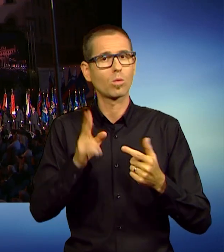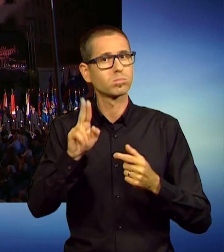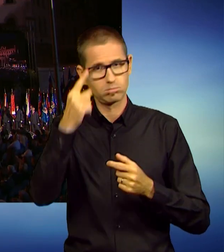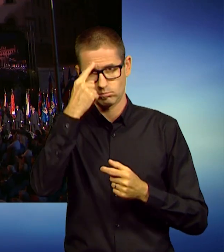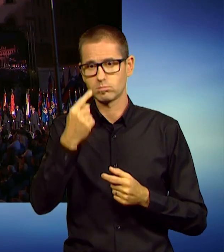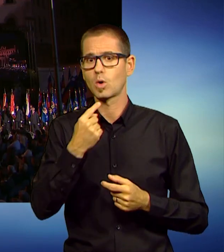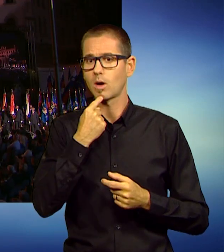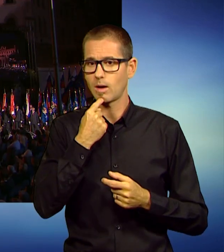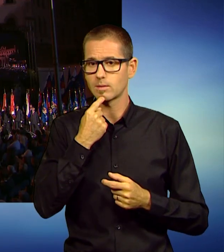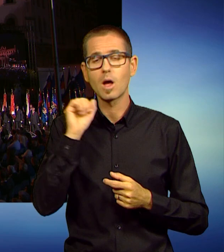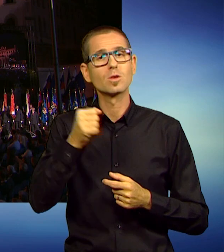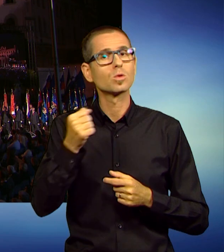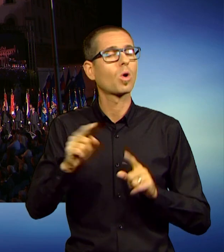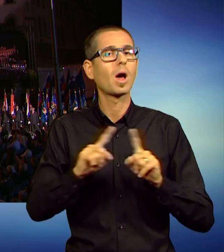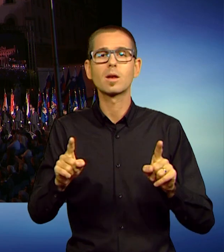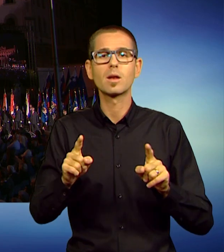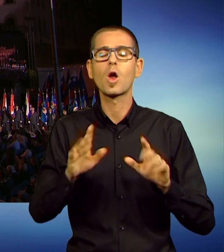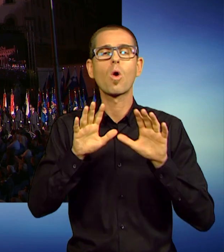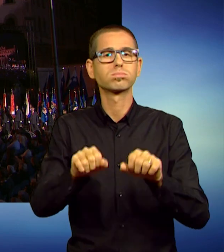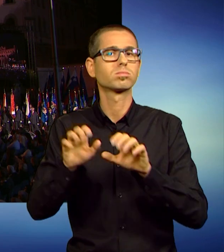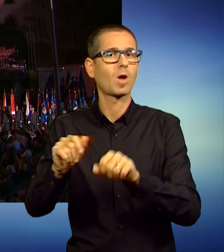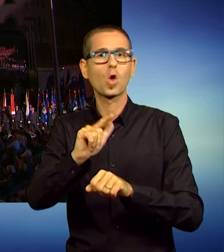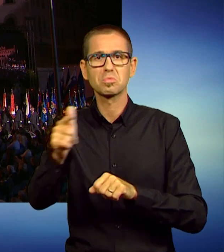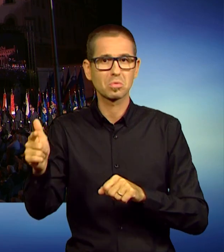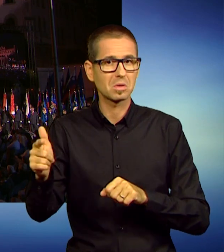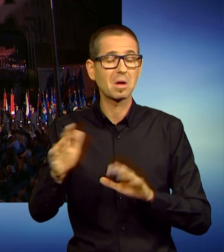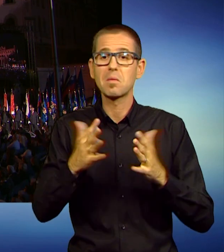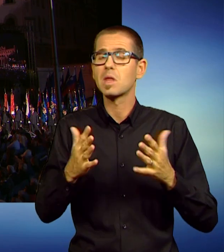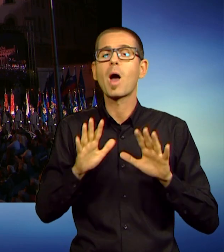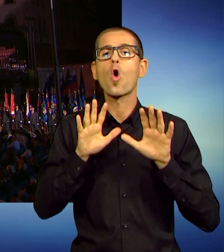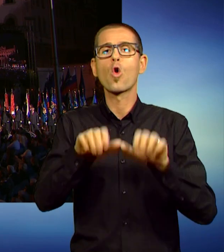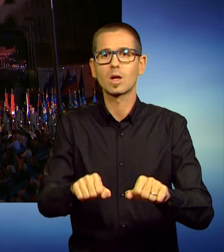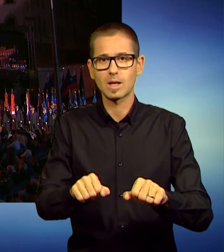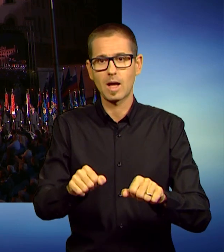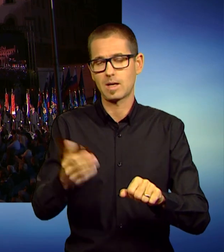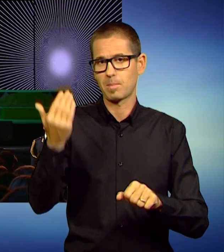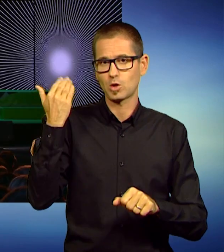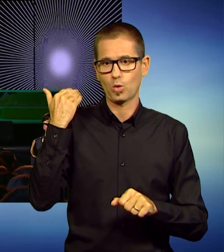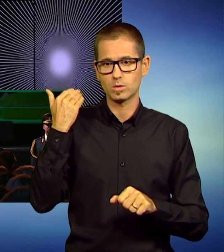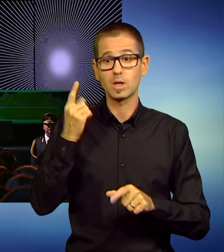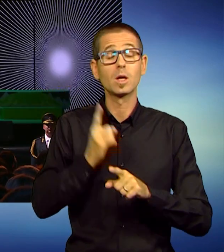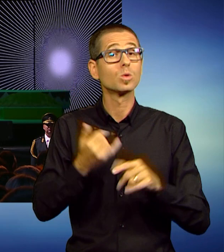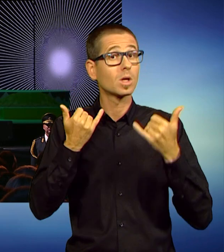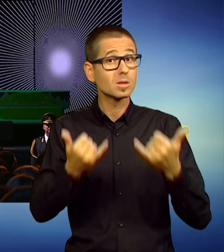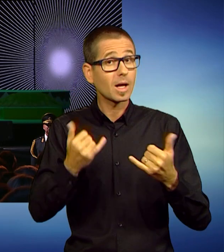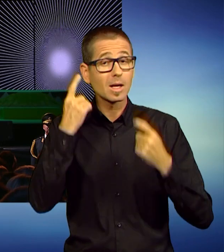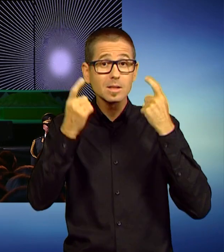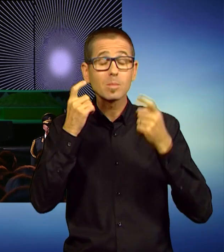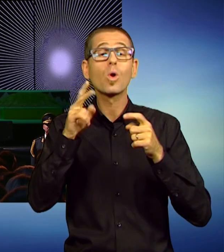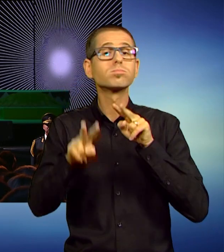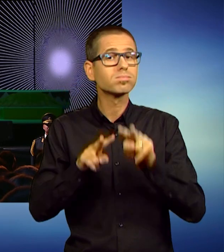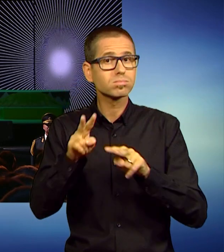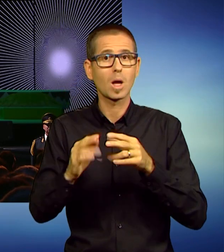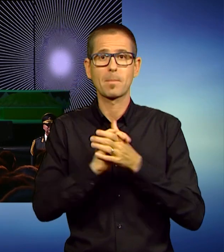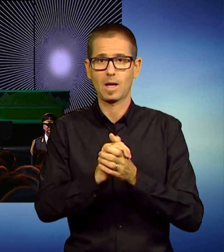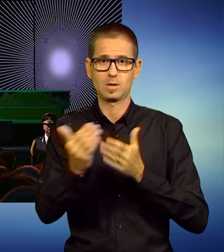ugled, saj ni osvajala drugih, nima kolonialne preteklosti. Tudi danes skrbno negujemo